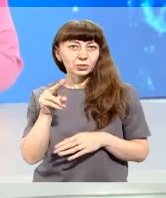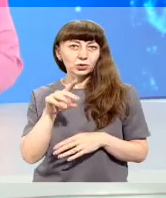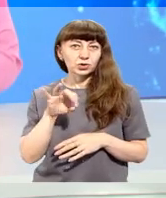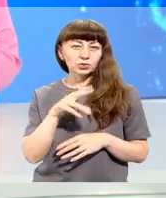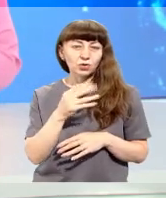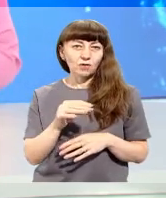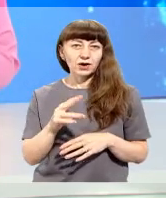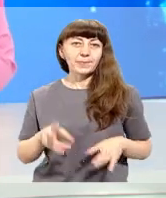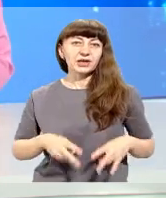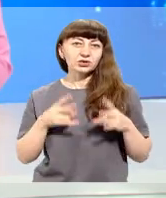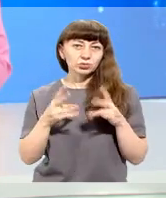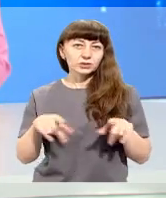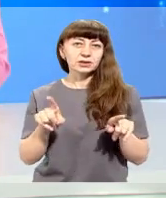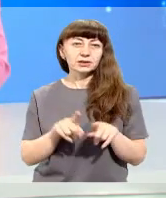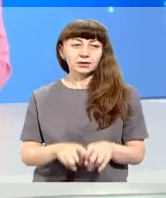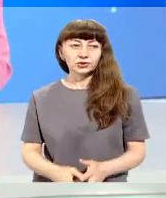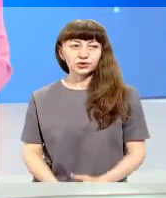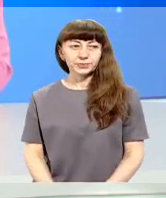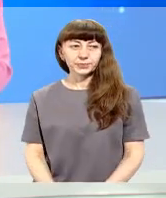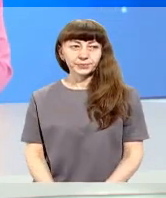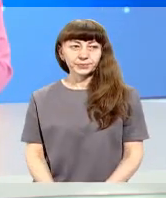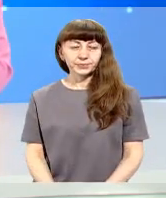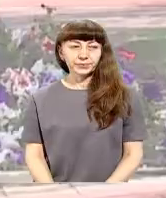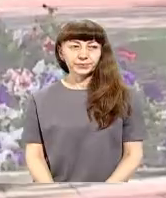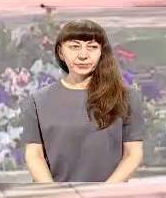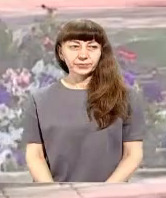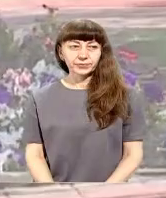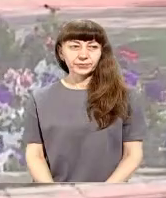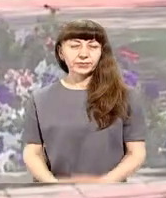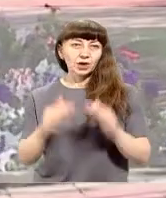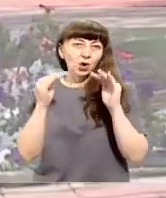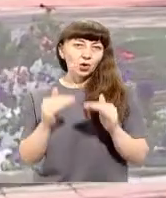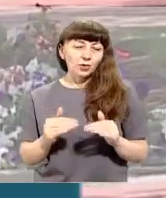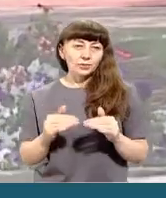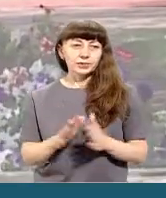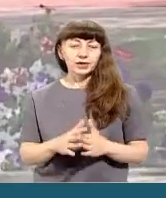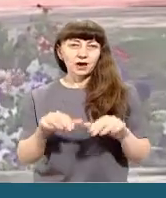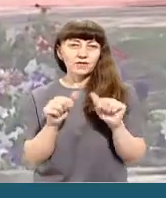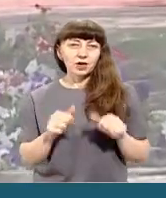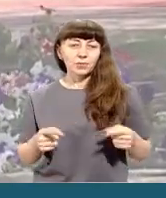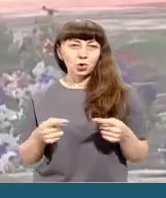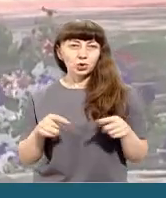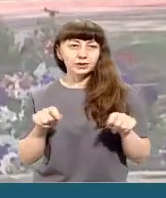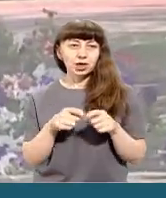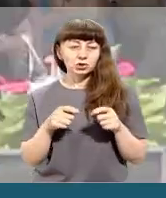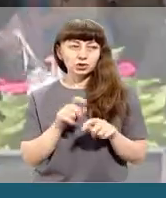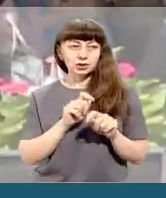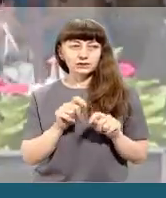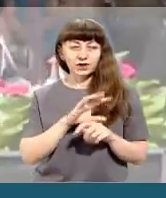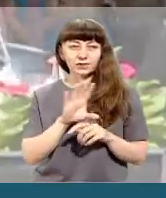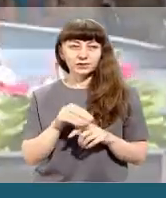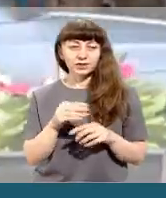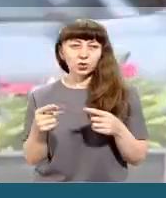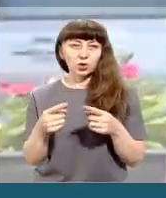подростковой преступности. Подробнее в материале моих коллег. Снижение регистрации уголовных правонарушений прослеживается во